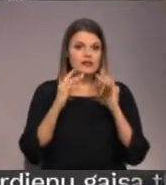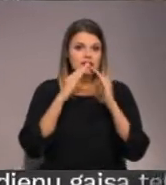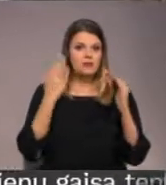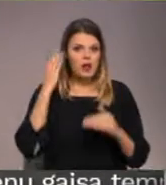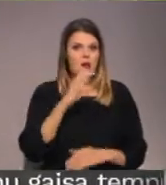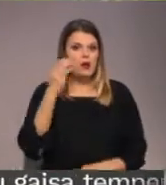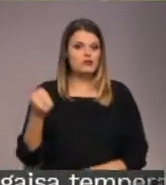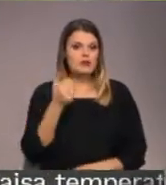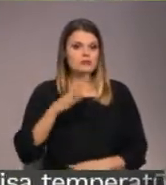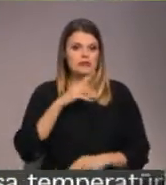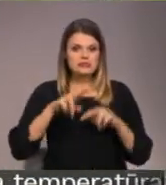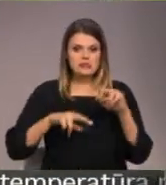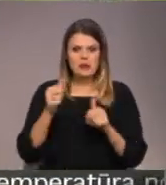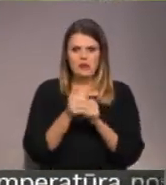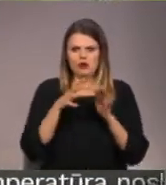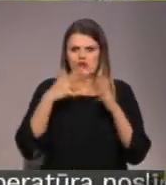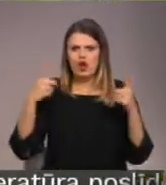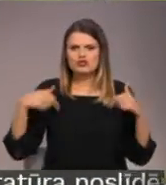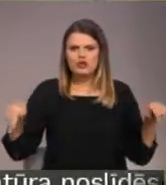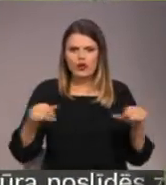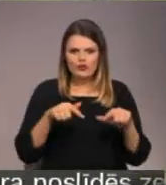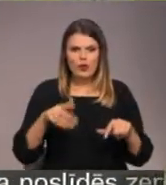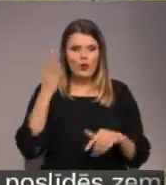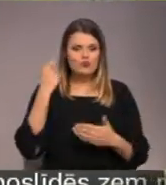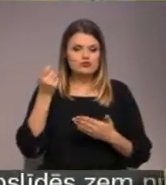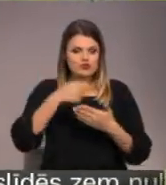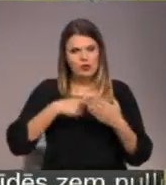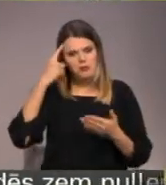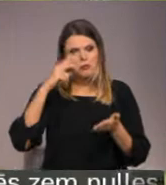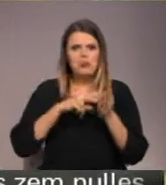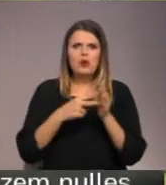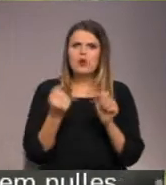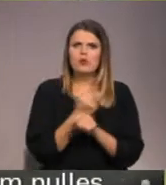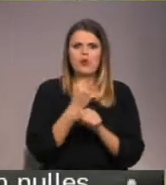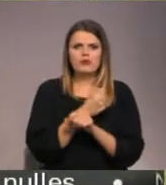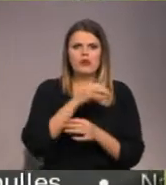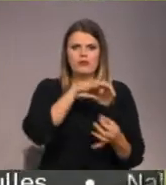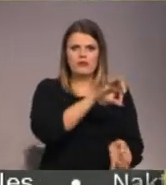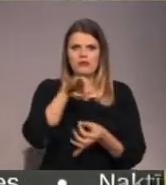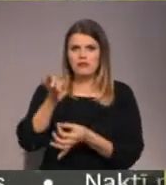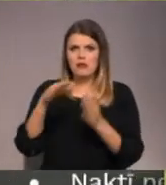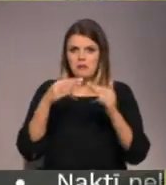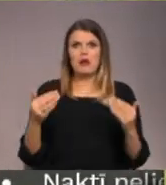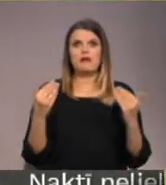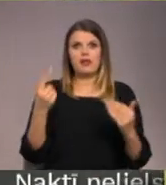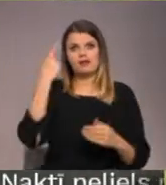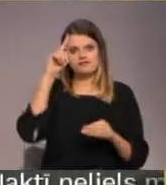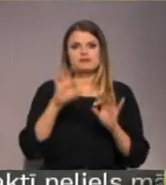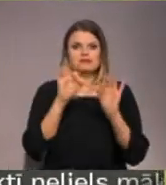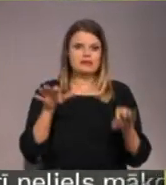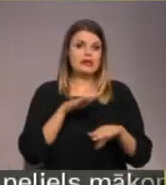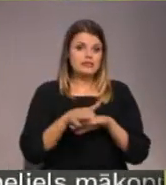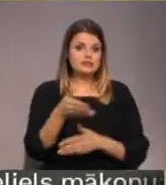padomi gados. Līdzās ir plaša teritorija. Kopš slēgšanas domāts, ko iesākt ar tukšajām mājām. Nu, idejas sāktas